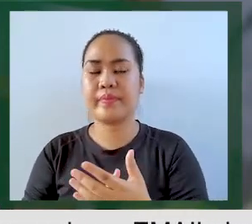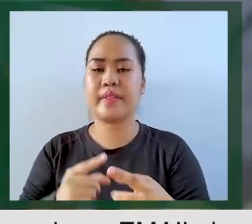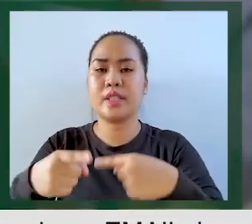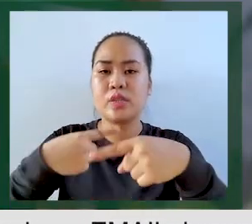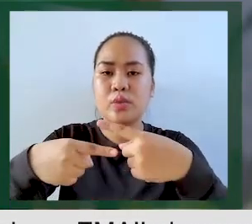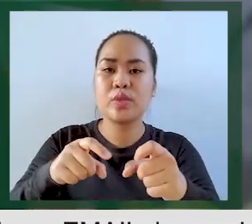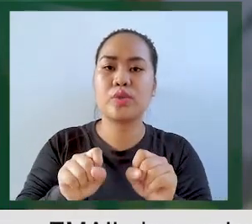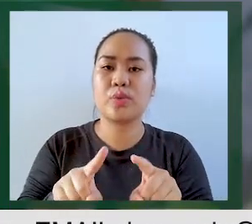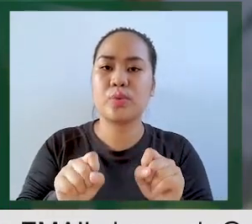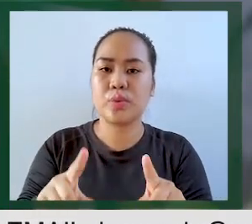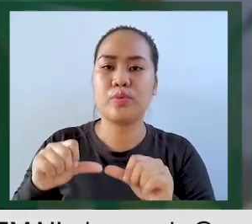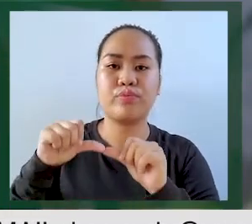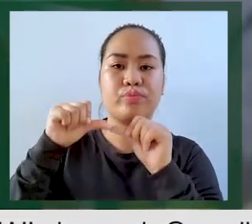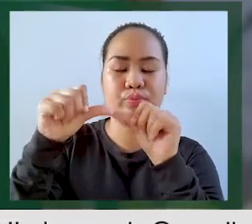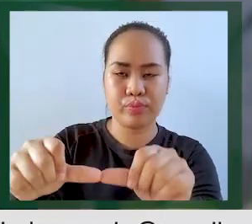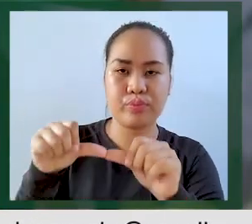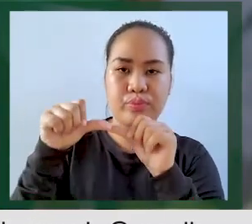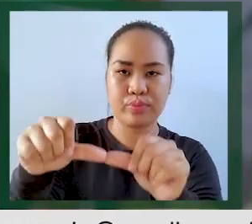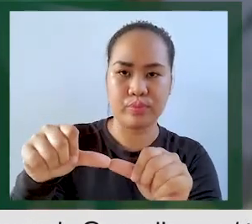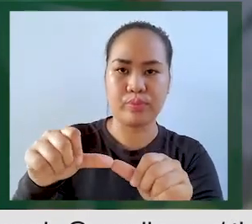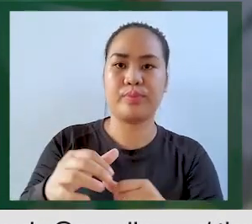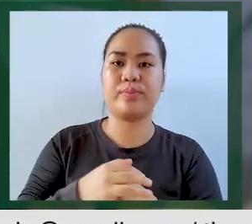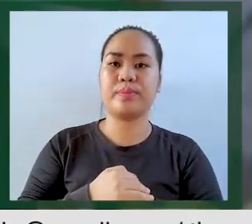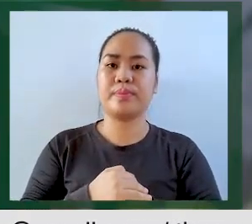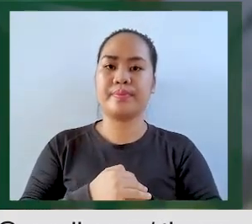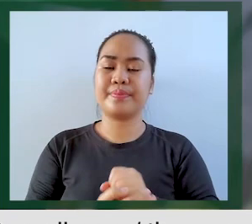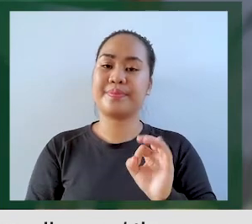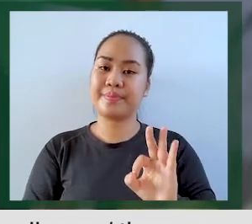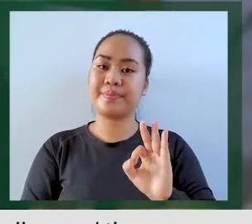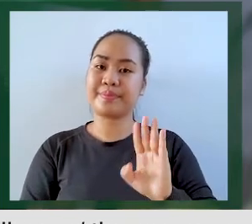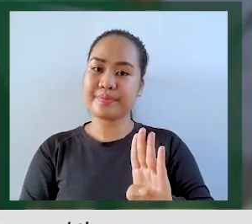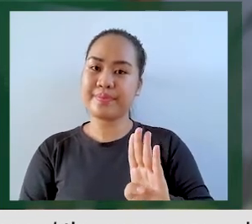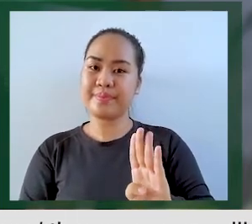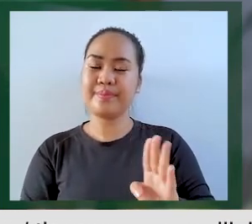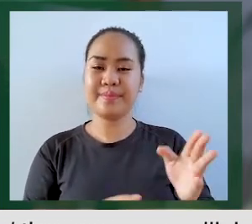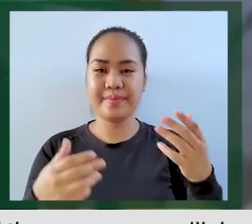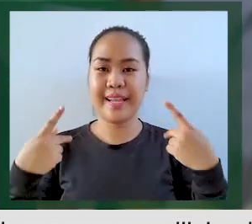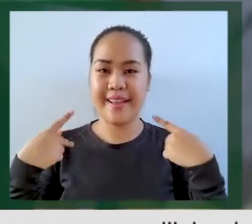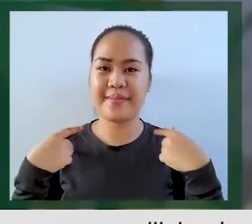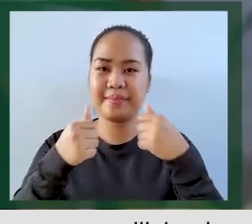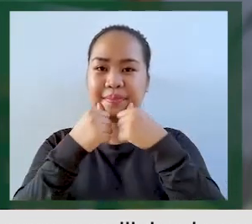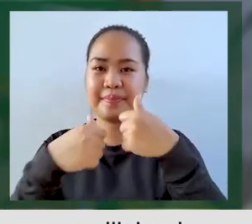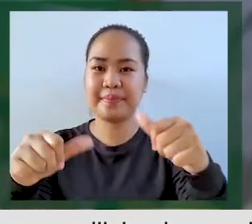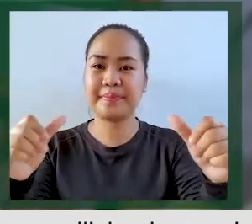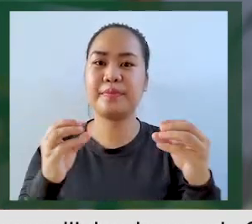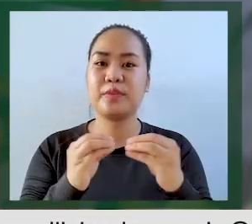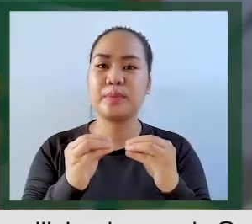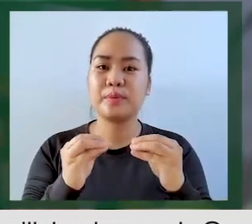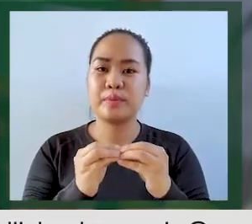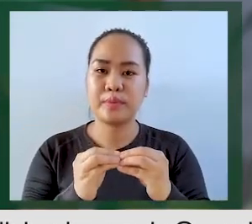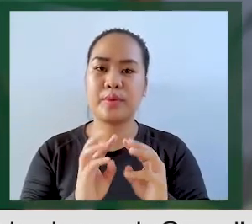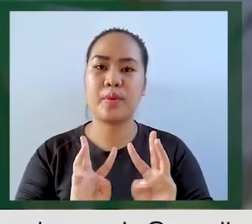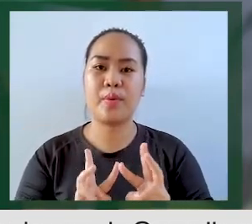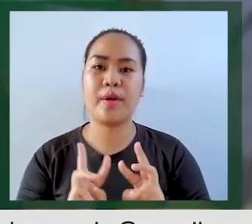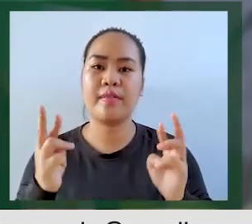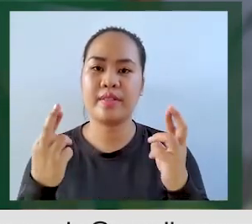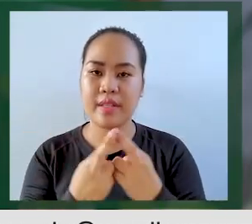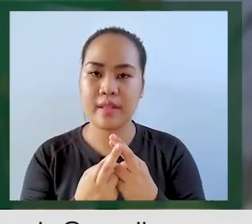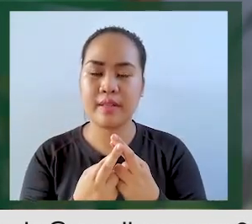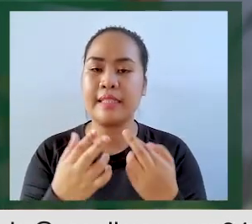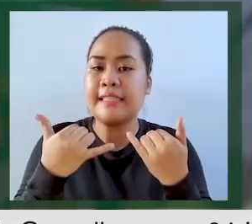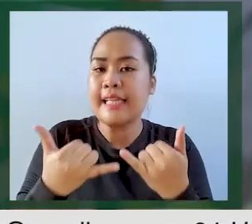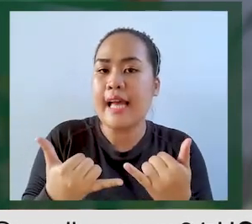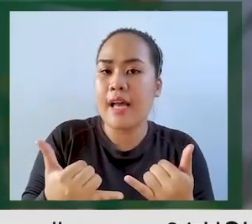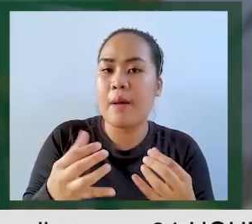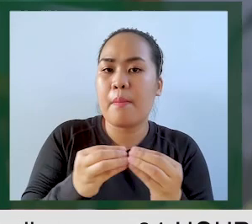mga rolling stores, no? Sa Facebook, mag-a-announce din kami ng aming mga webinars, no? Magkakaroon kami ng webinar